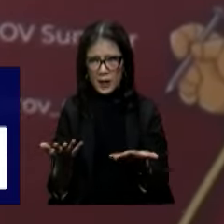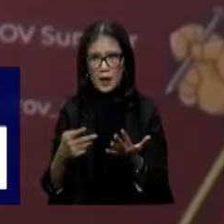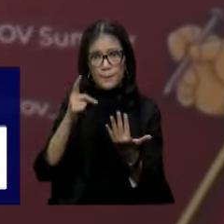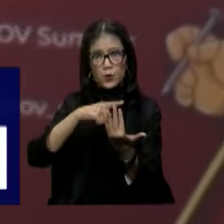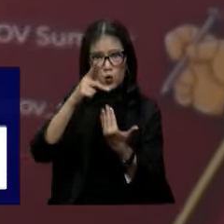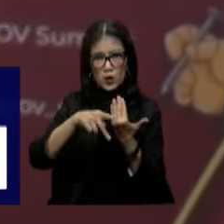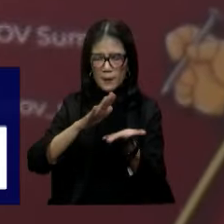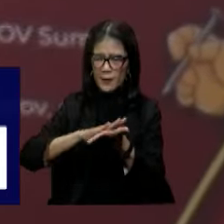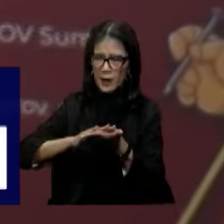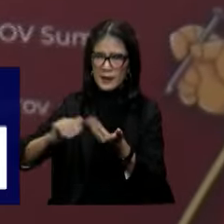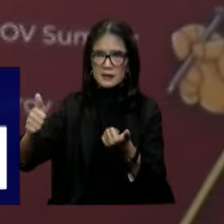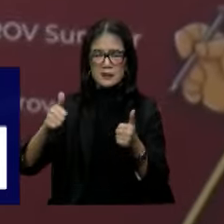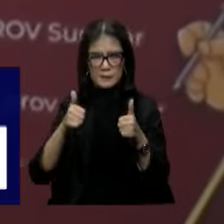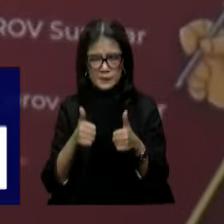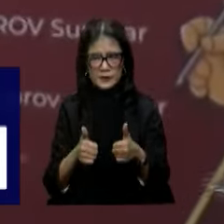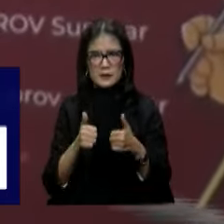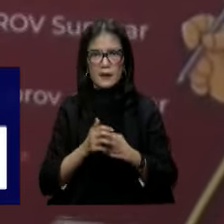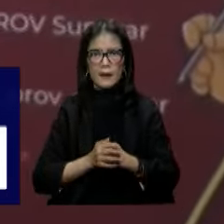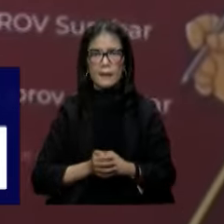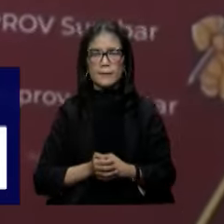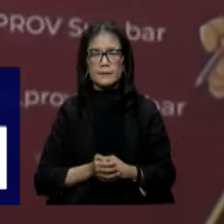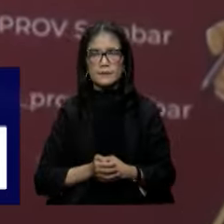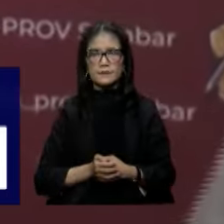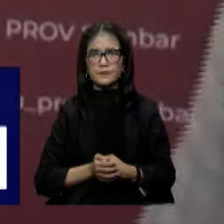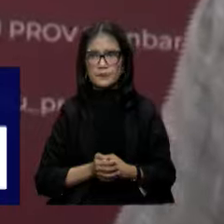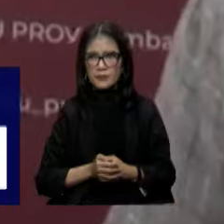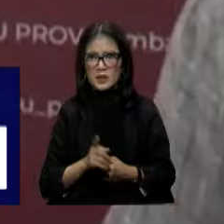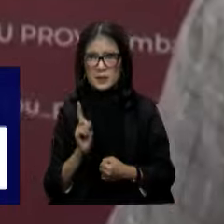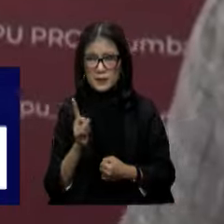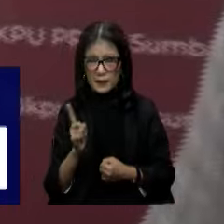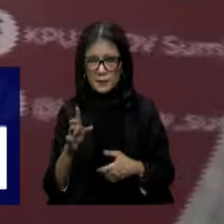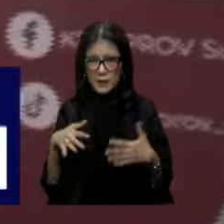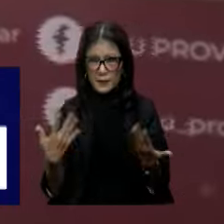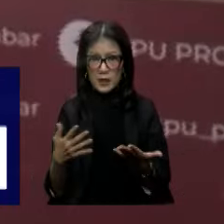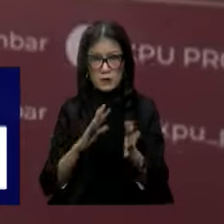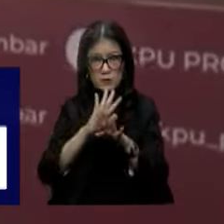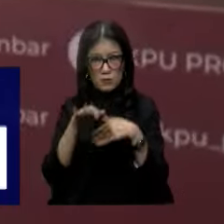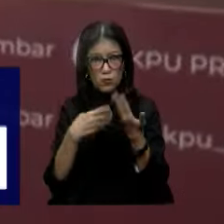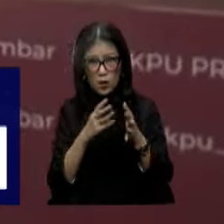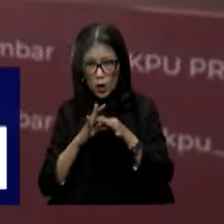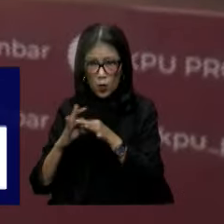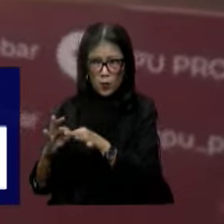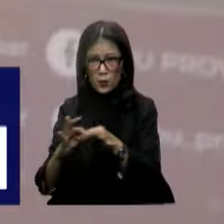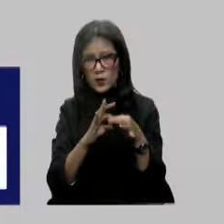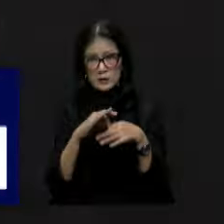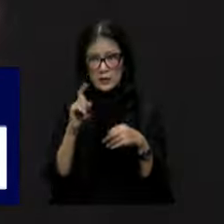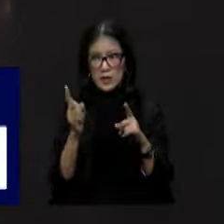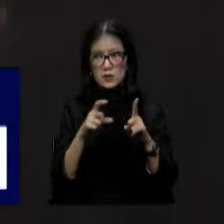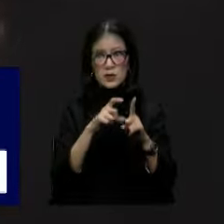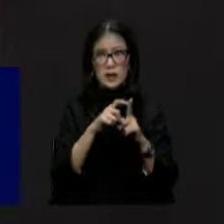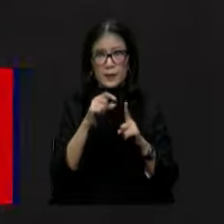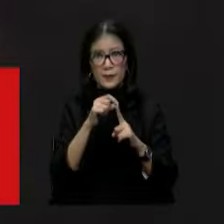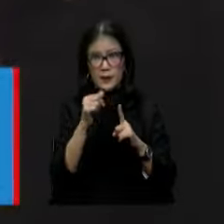bisa kita eksekusi dengan baik. Oleh karena itu, makanya semua elemen bersatu, ya, baik DPO dan DPD. Calon